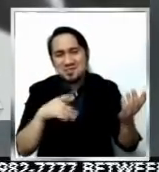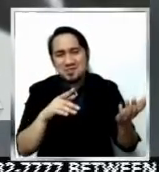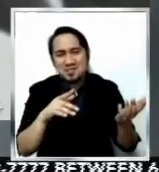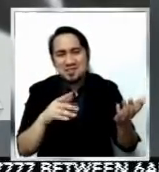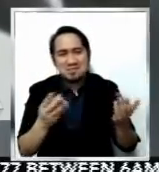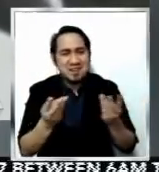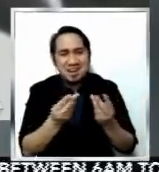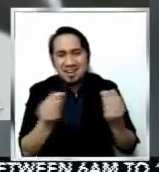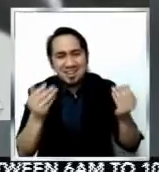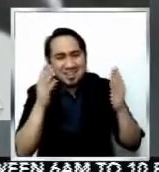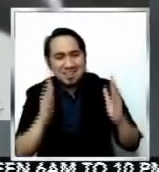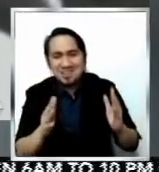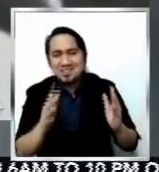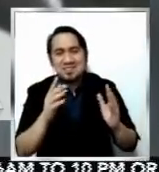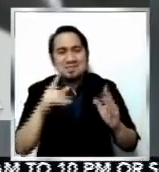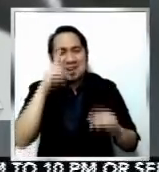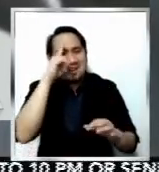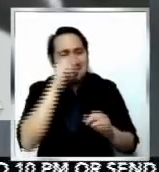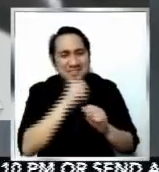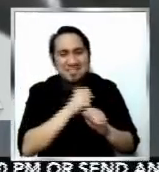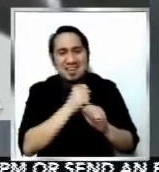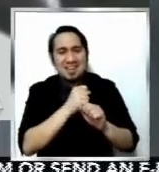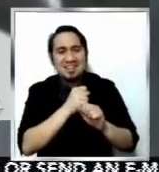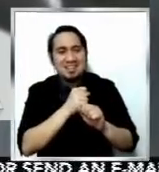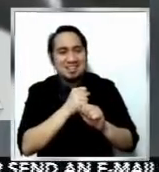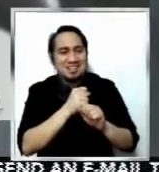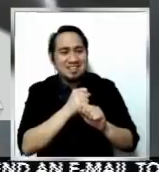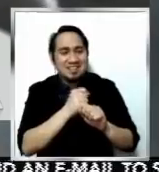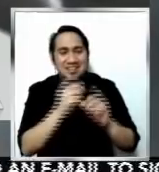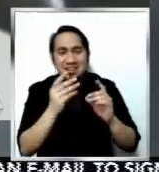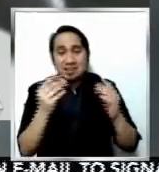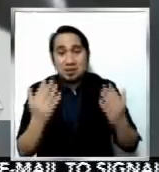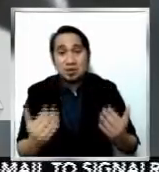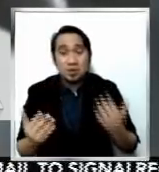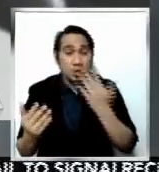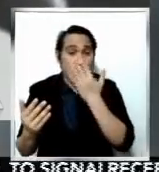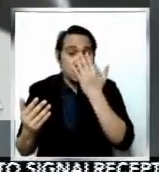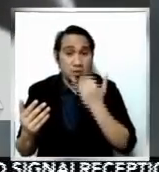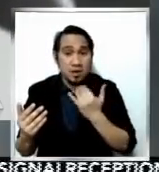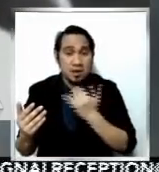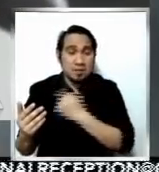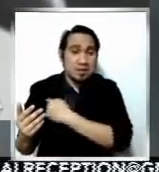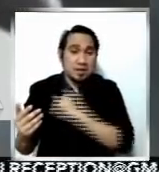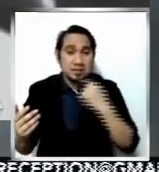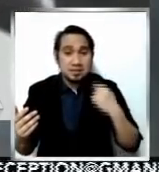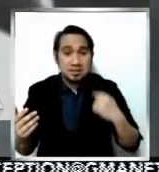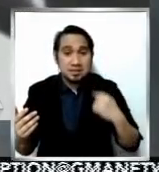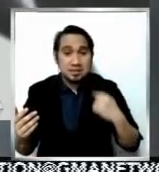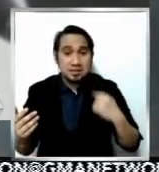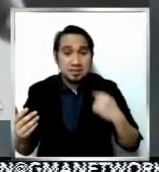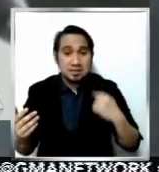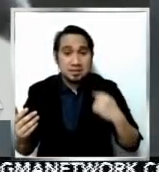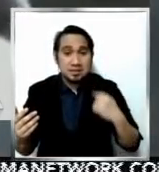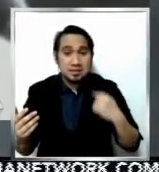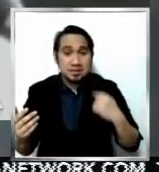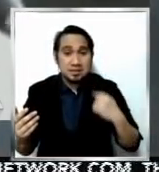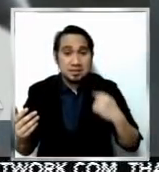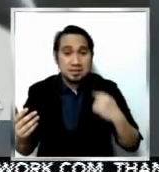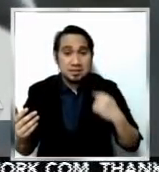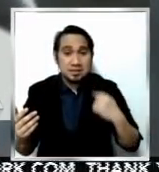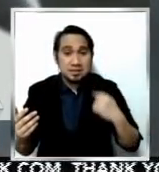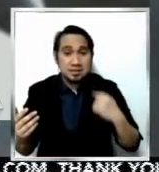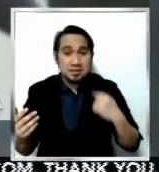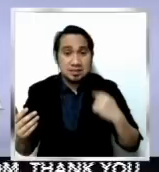healers, mga faith healers. Eh bakit ang mga Chinese clinics na ito na nagtitreat ng Chinese patients, why aren't